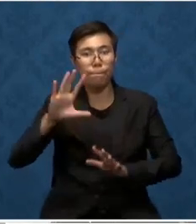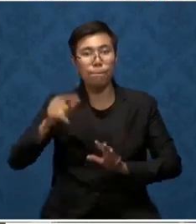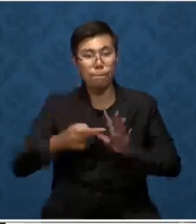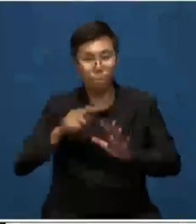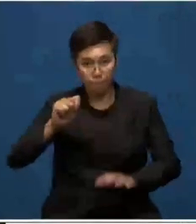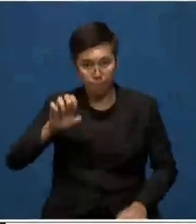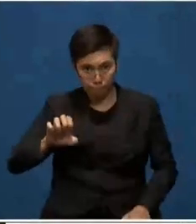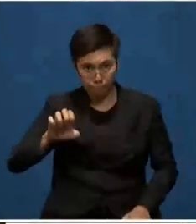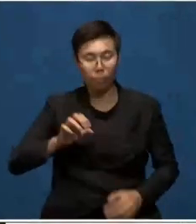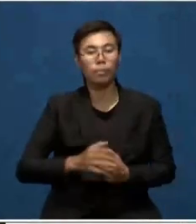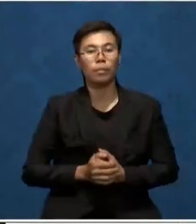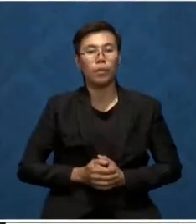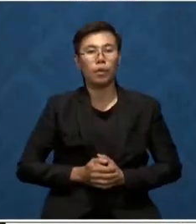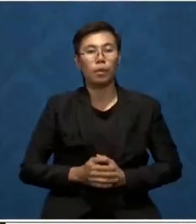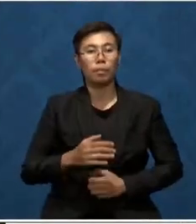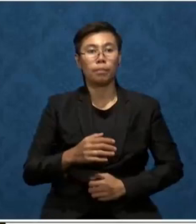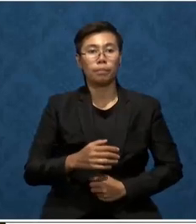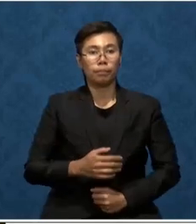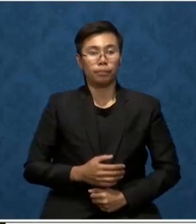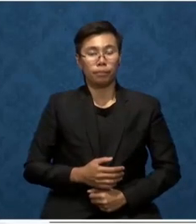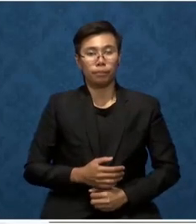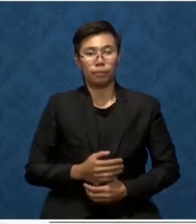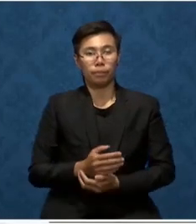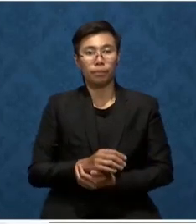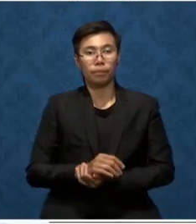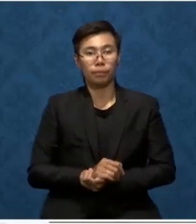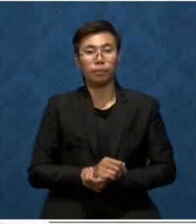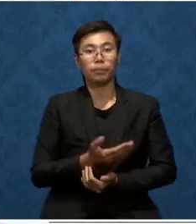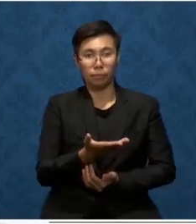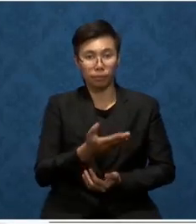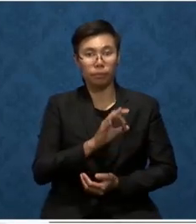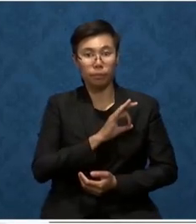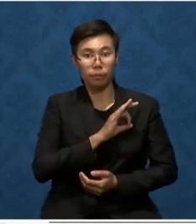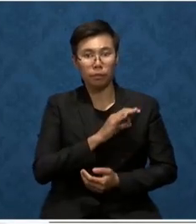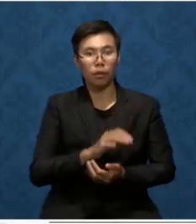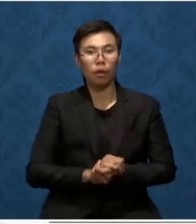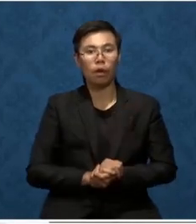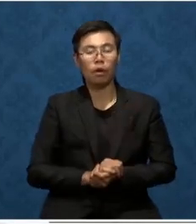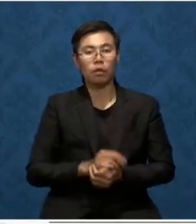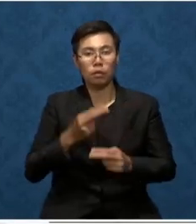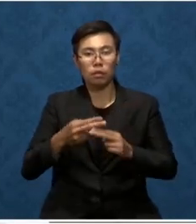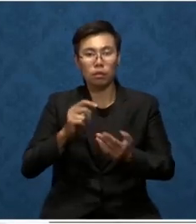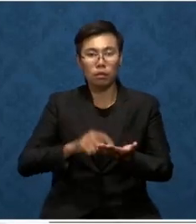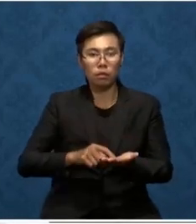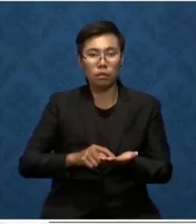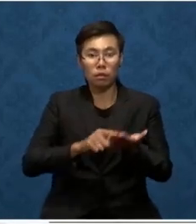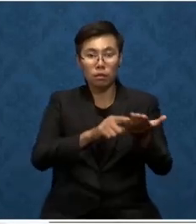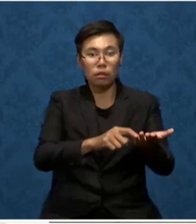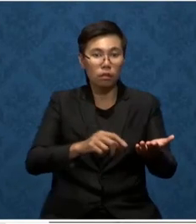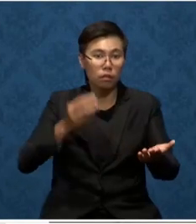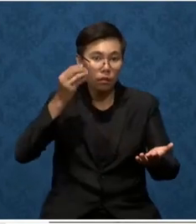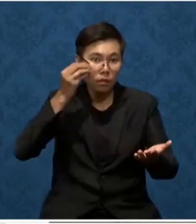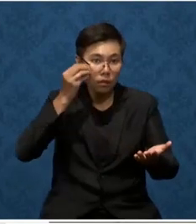จากเพื่อนสมาชิกมีข้อโต้แย้งว่าไม่สามารถเสนอชื่อคุณพี่ทาให้